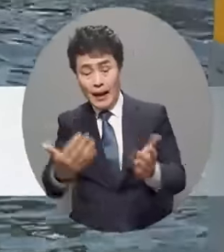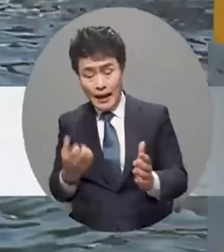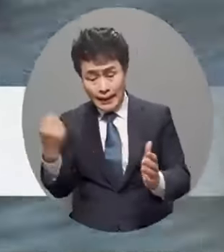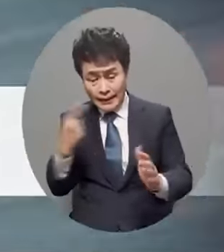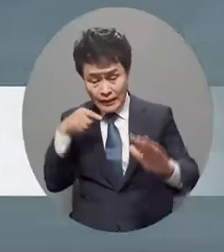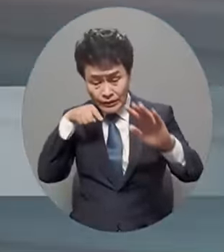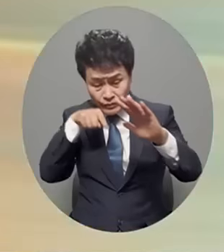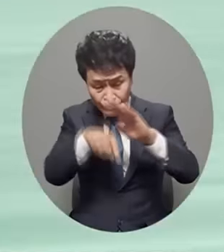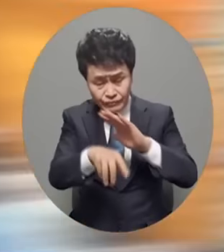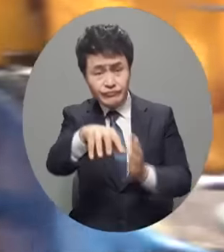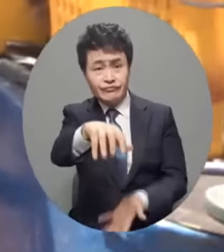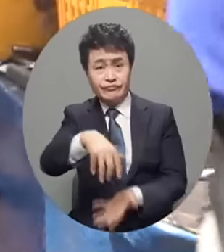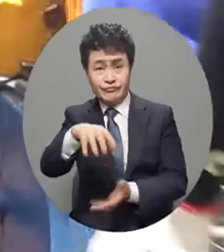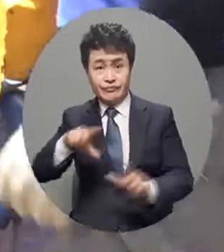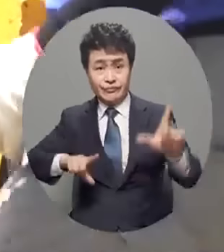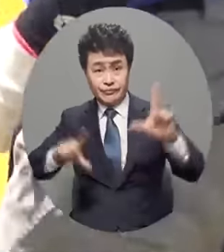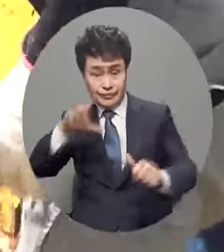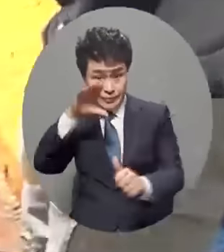취재했습니다.